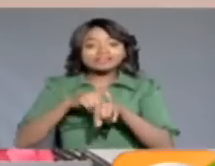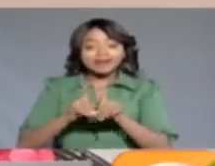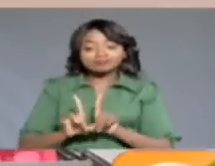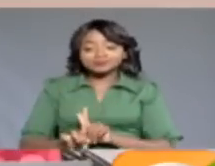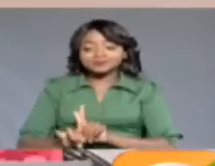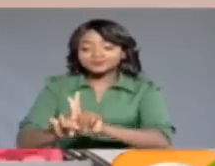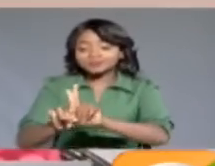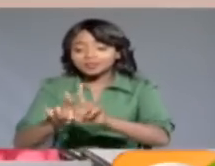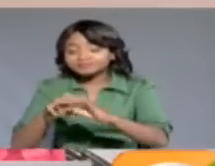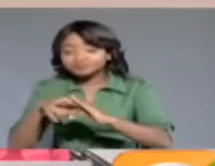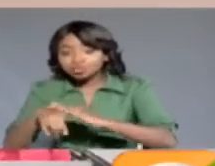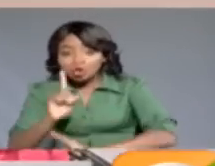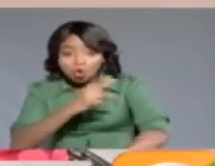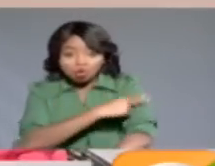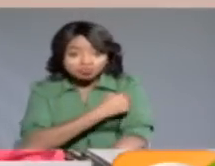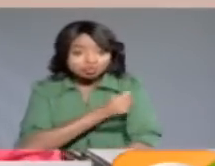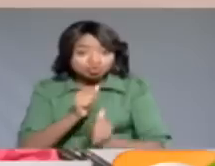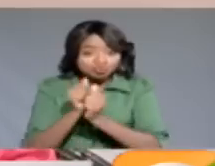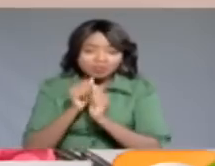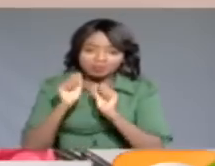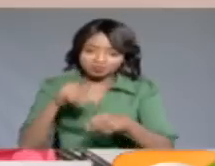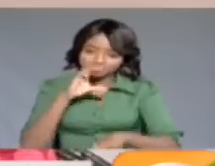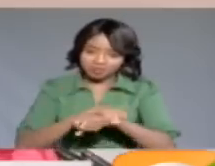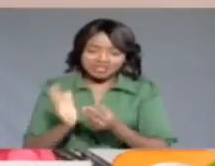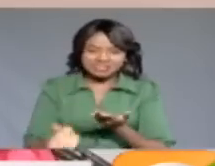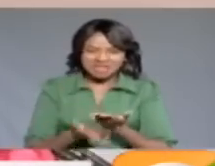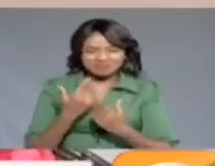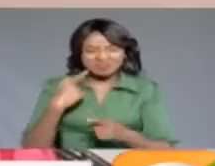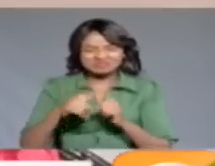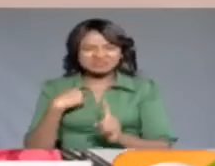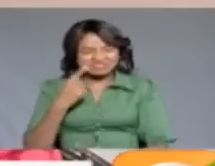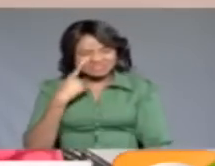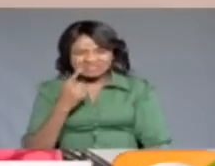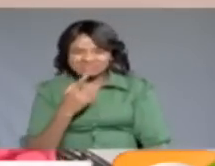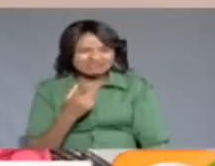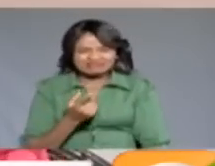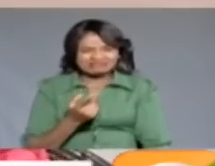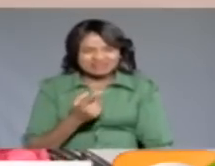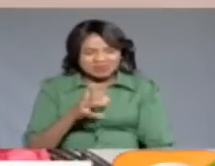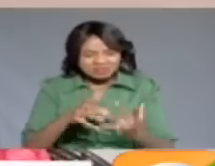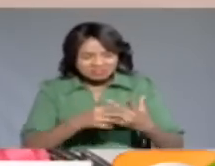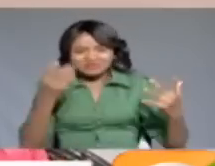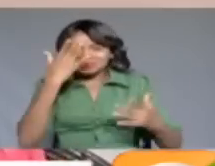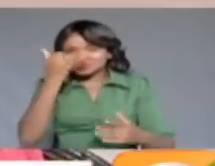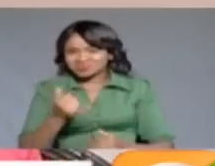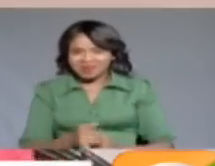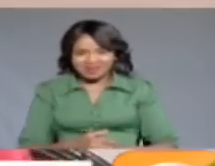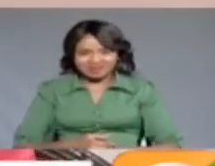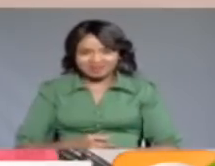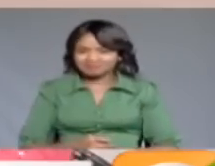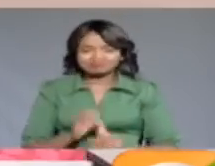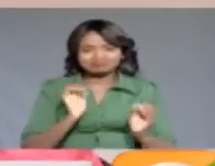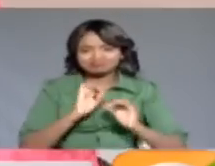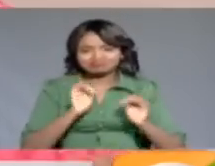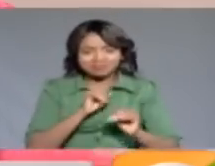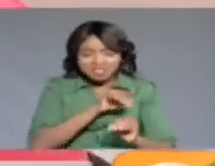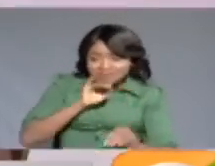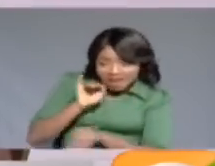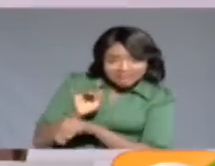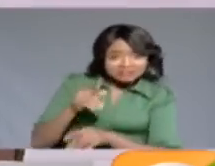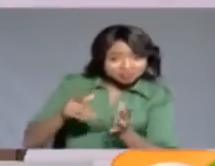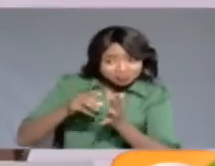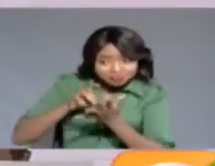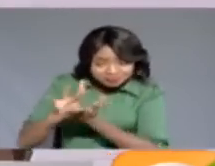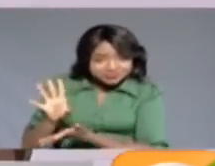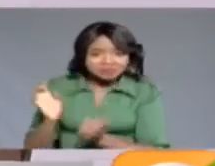mkiangaliwa waweza ukasaidiwa. Lakini sioni ni kwa nini umwache mume wako na hajakwambia. Unajua ina uchungu mume wako ambaye umemwamini